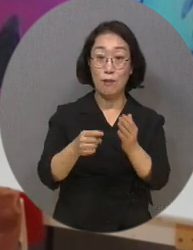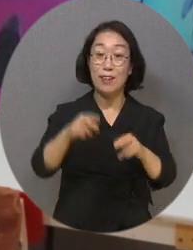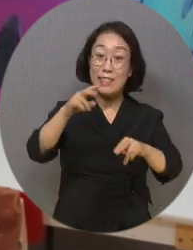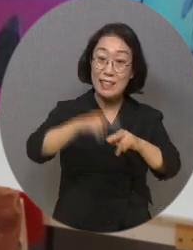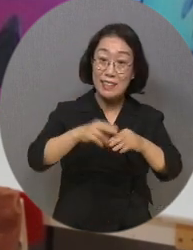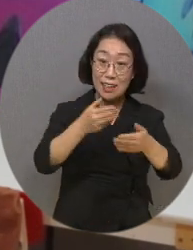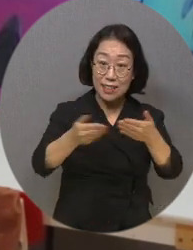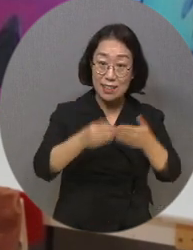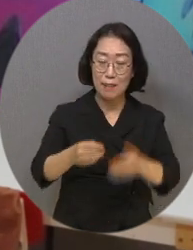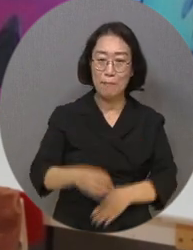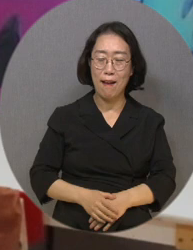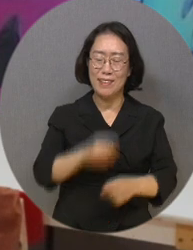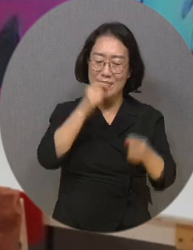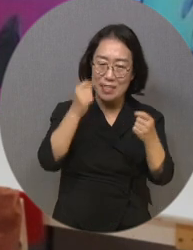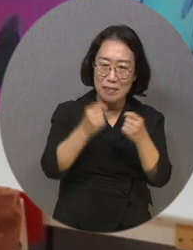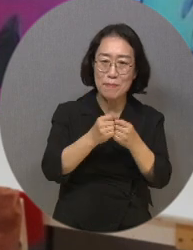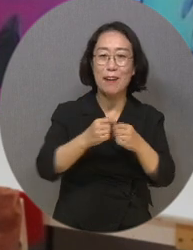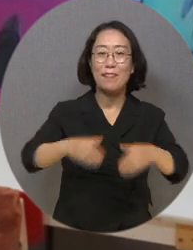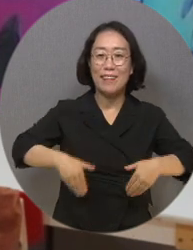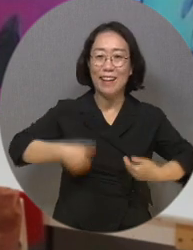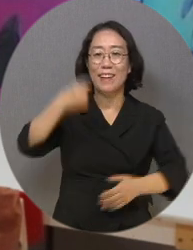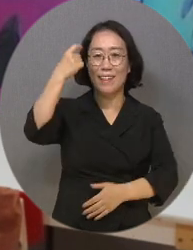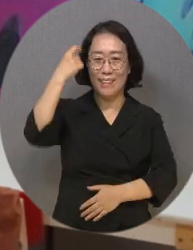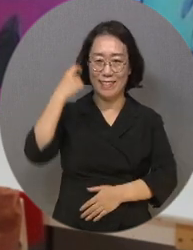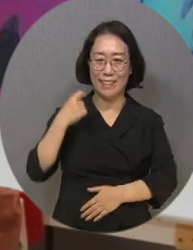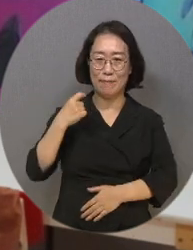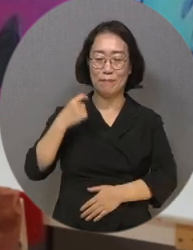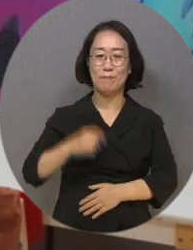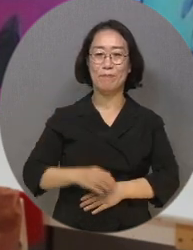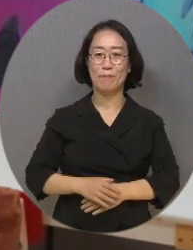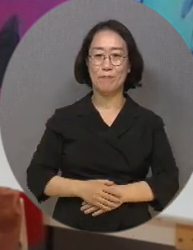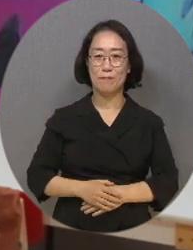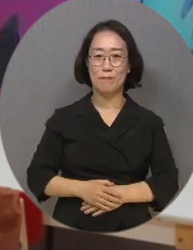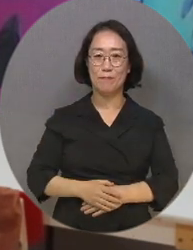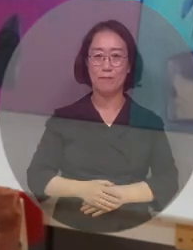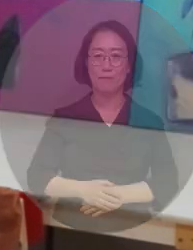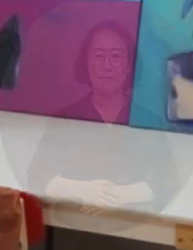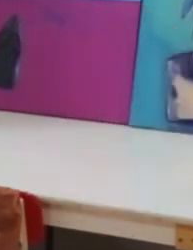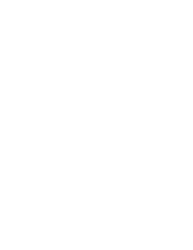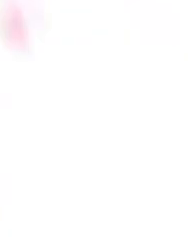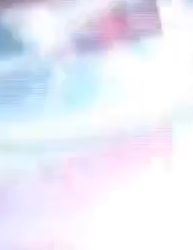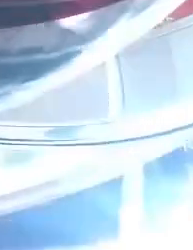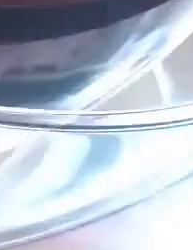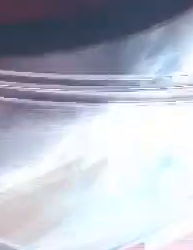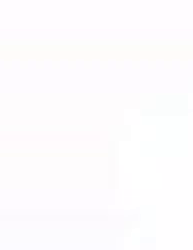의자는 정겹고 포근합니다. 복지TV 뉴스 배은아입니다.